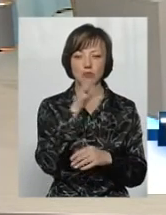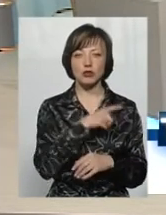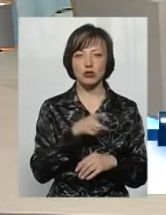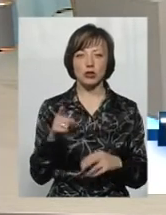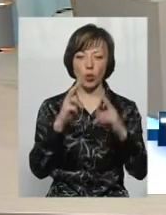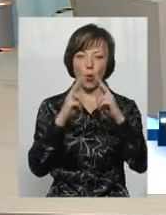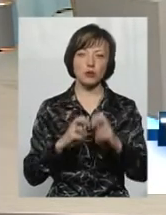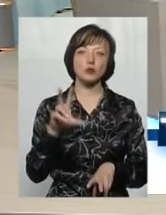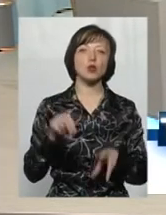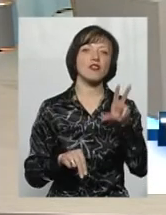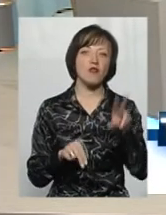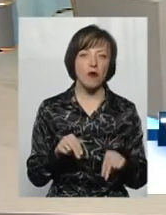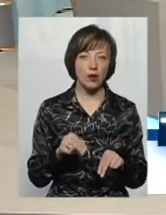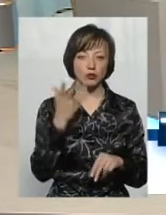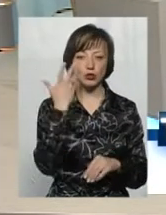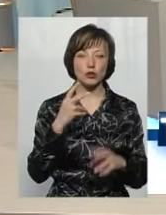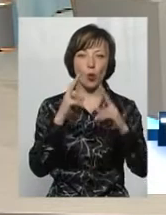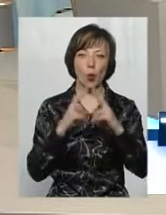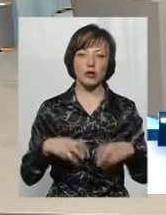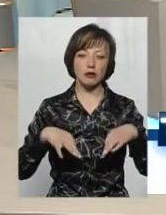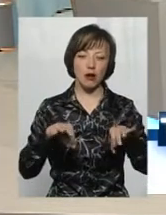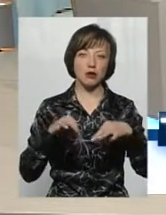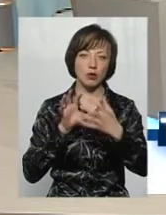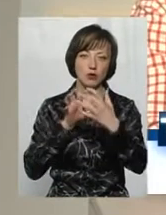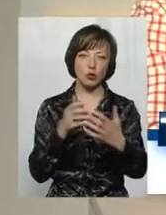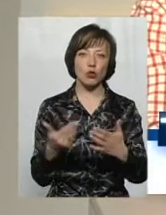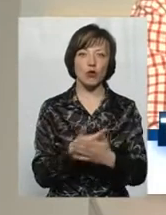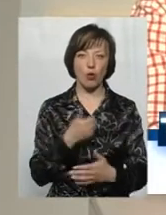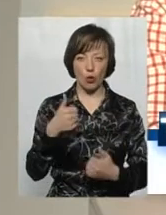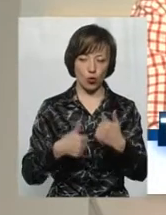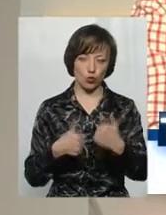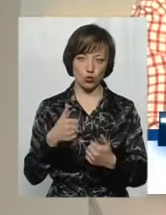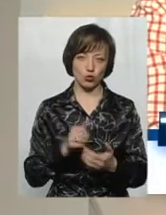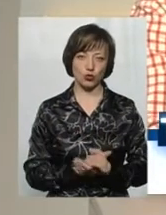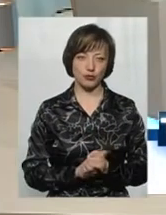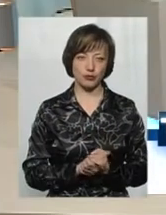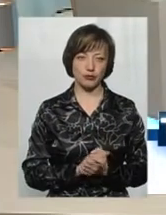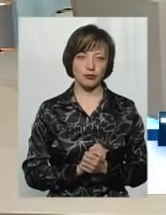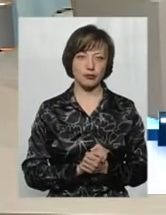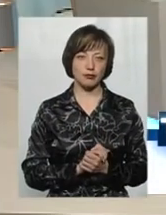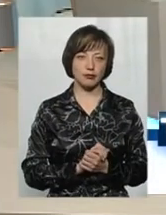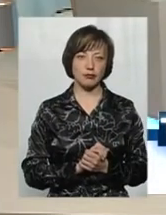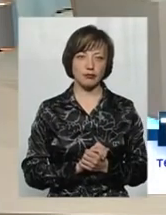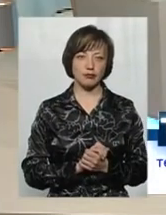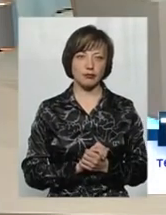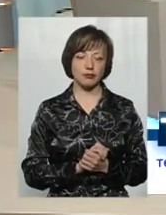огляду, сподіваюсь, побачимо під час огляду транспортних засобів до нового конкурсу. Олександр Володимирович,